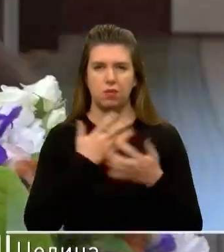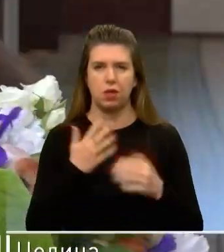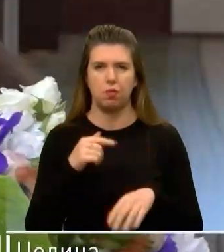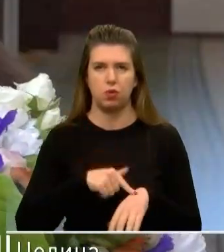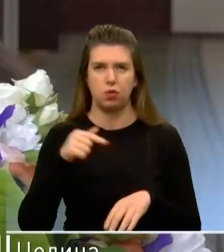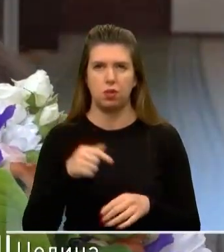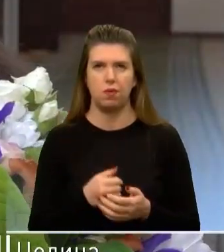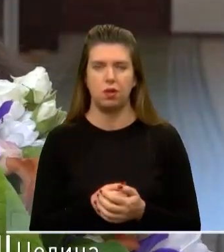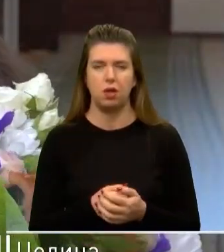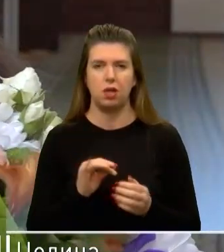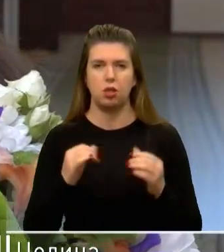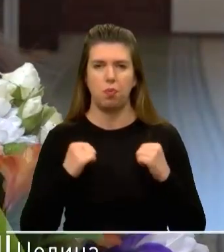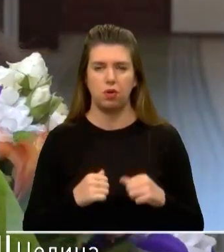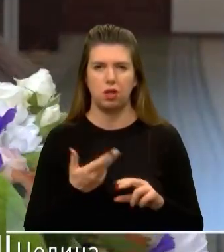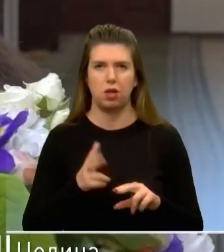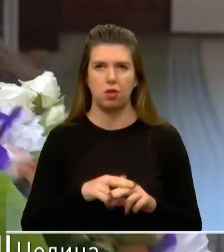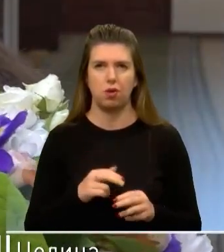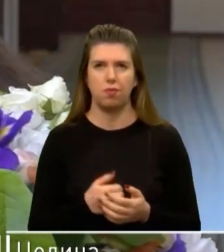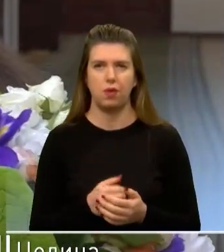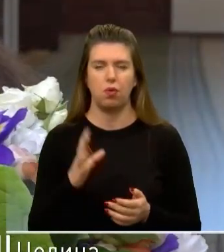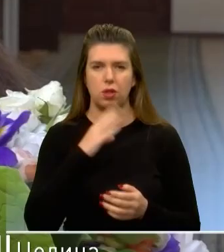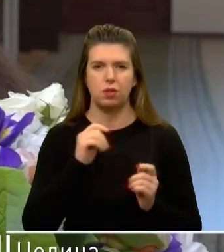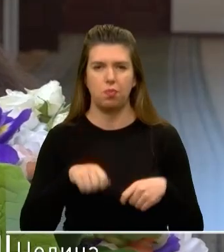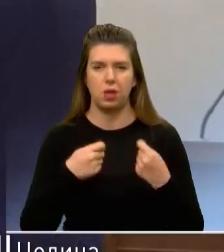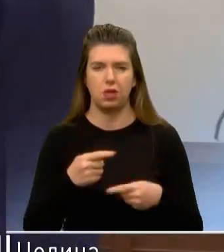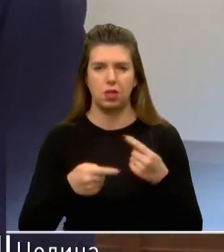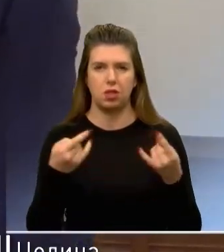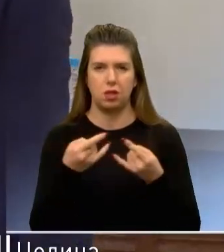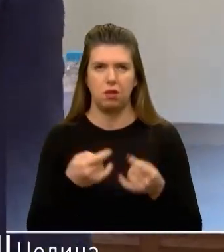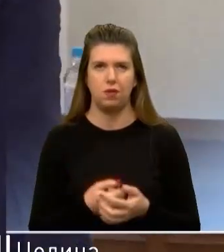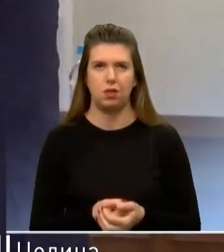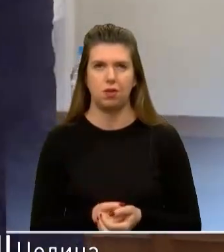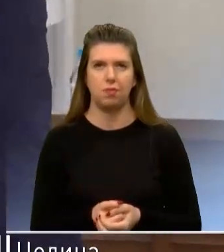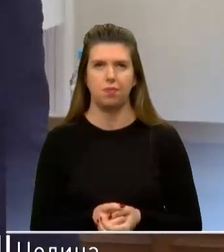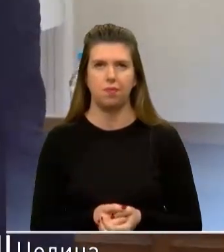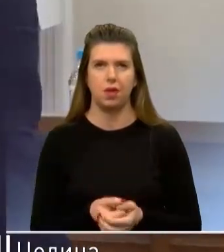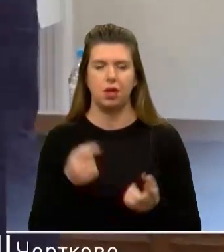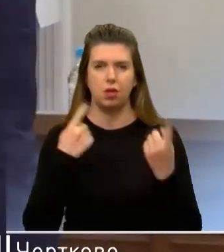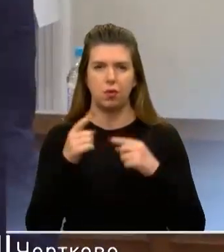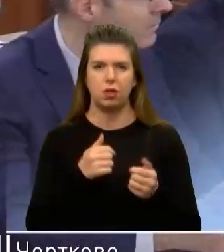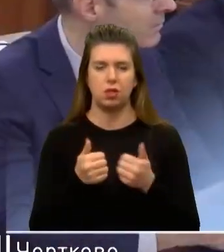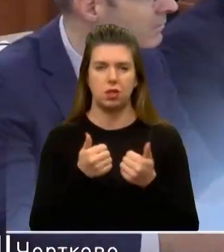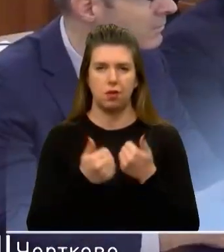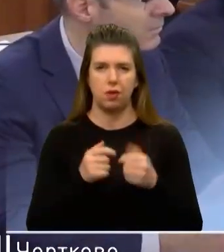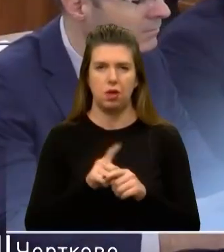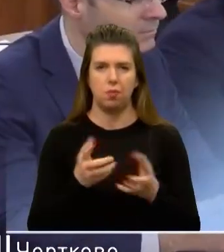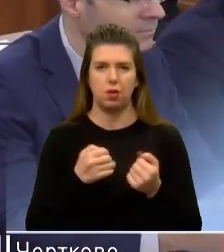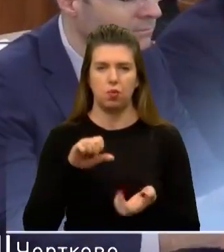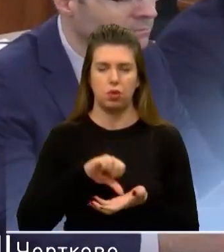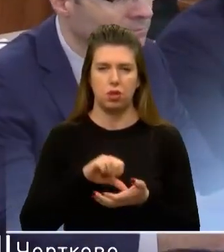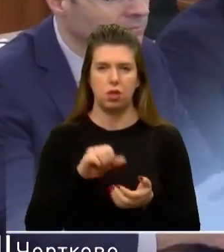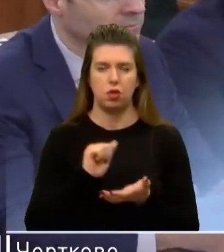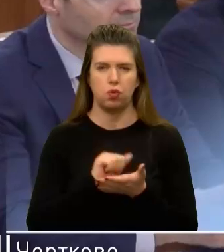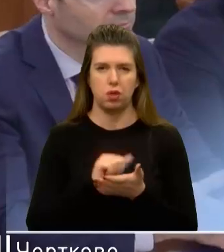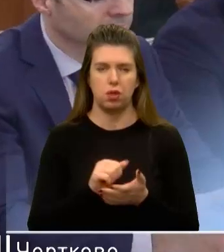чувством умиротворения которое я надеюсь удалось передать через экран в творческом состязании также принимали участие